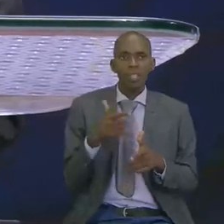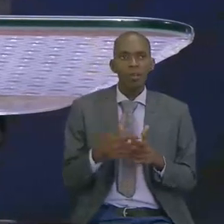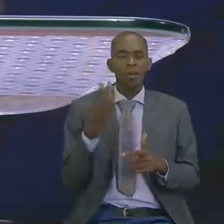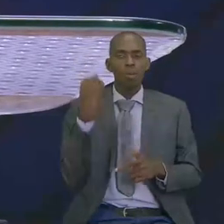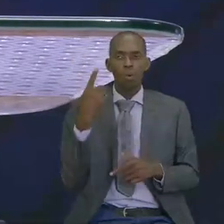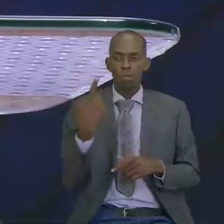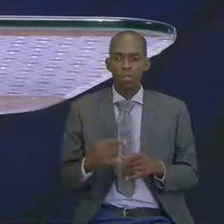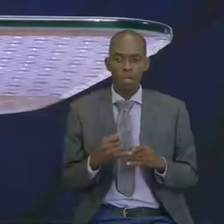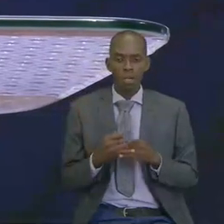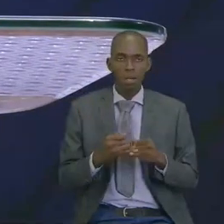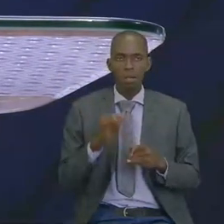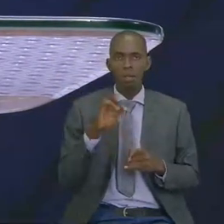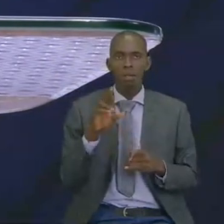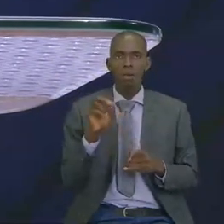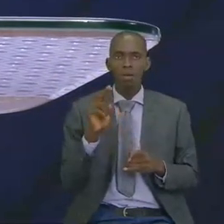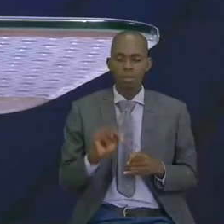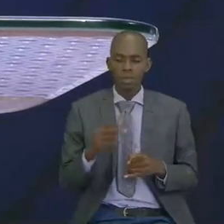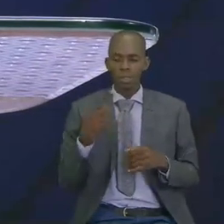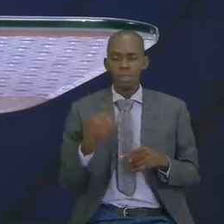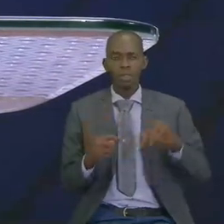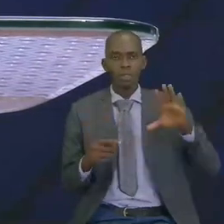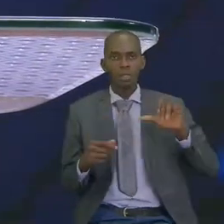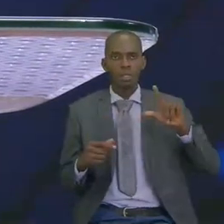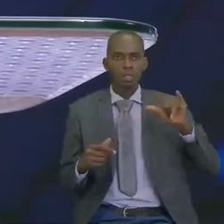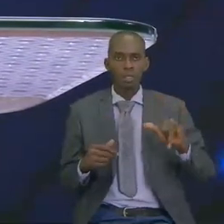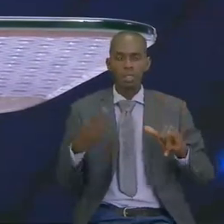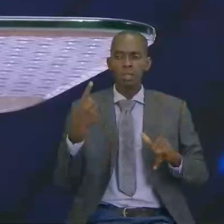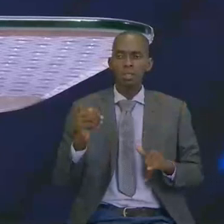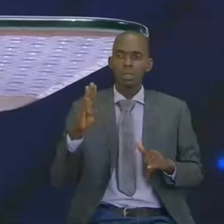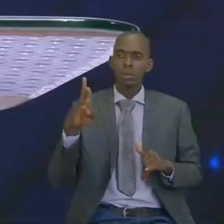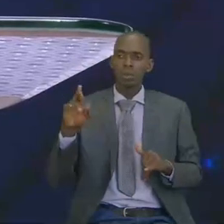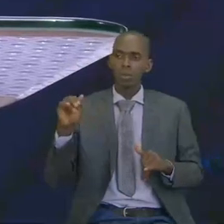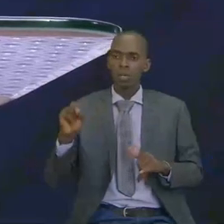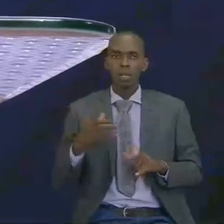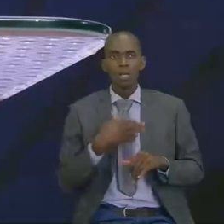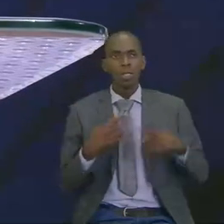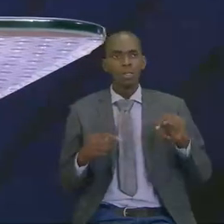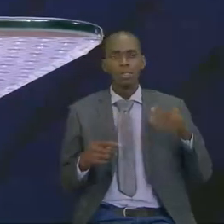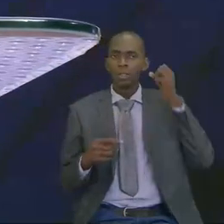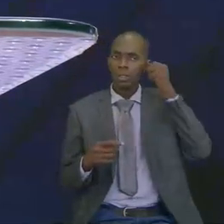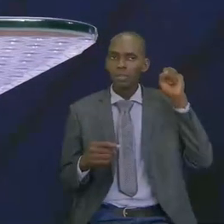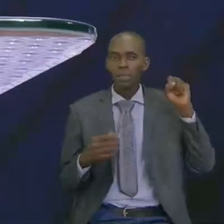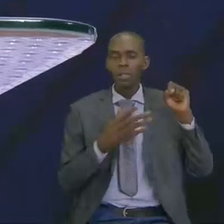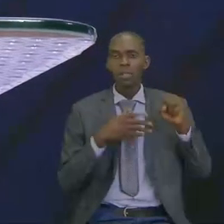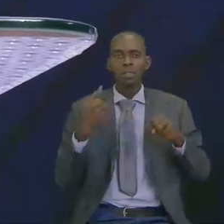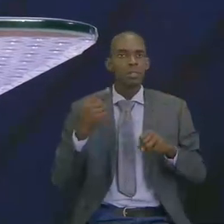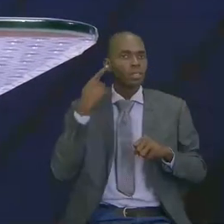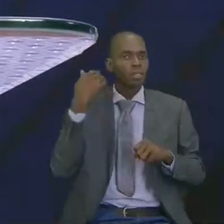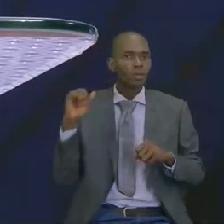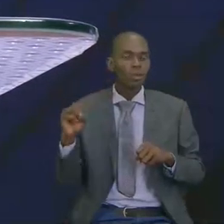Alors, le fer, l'argile, l'airain, l'argent et l'or